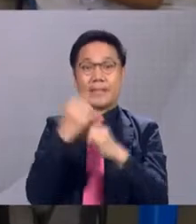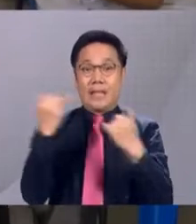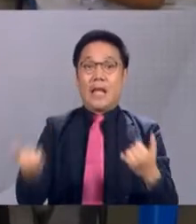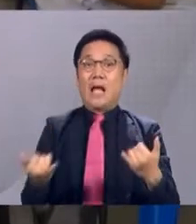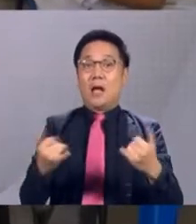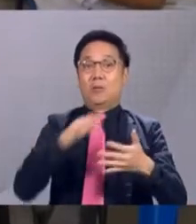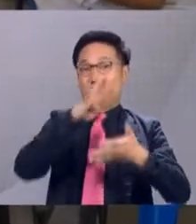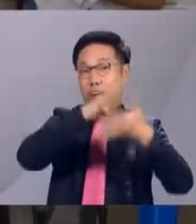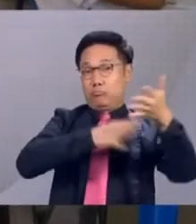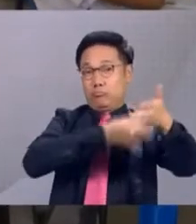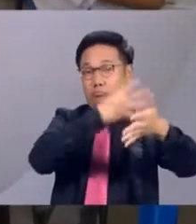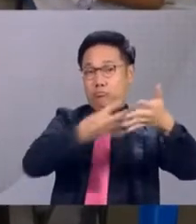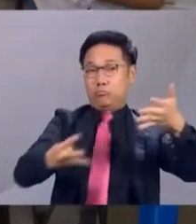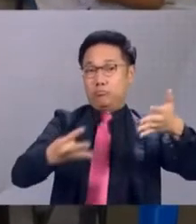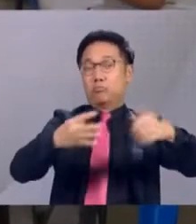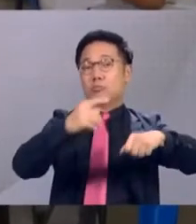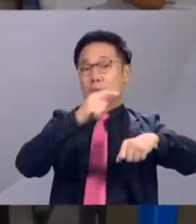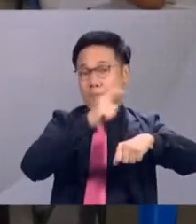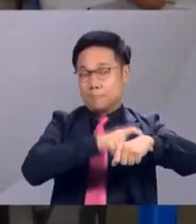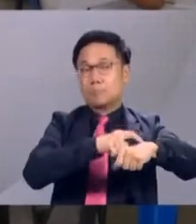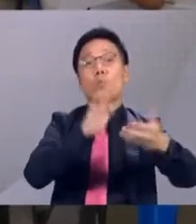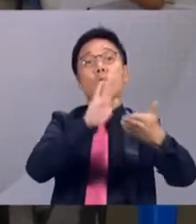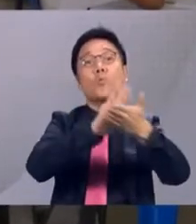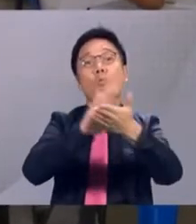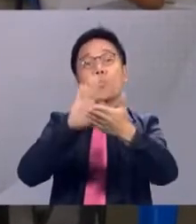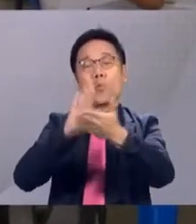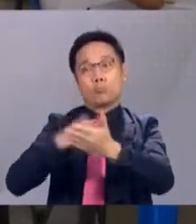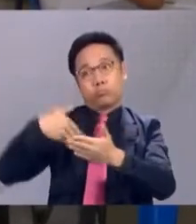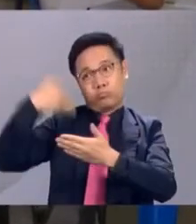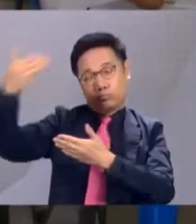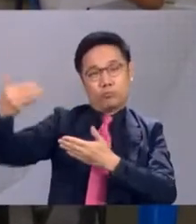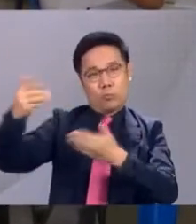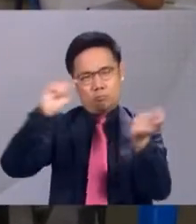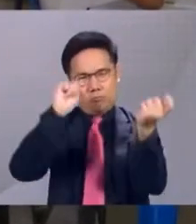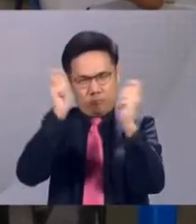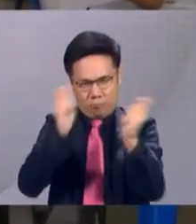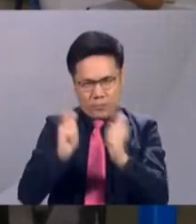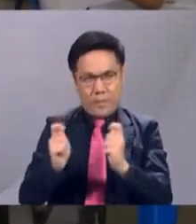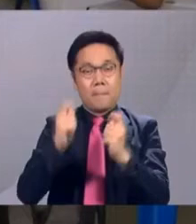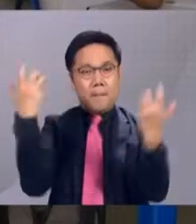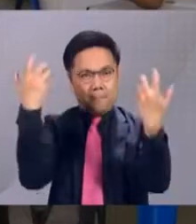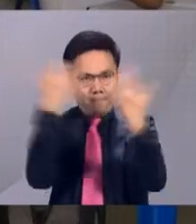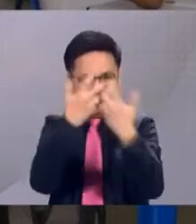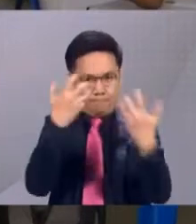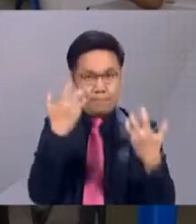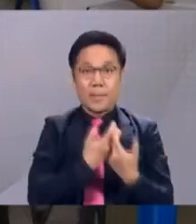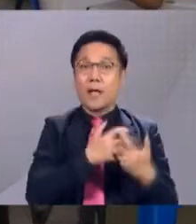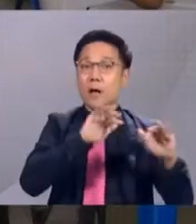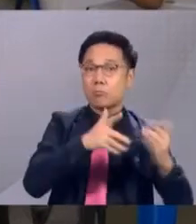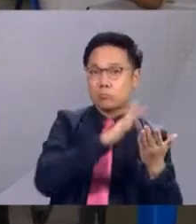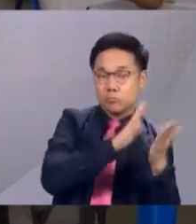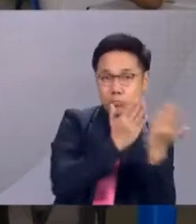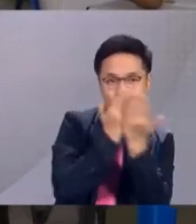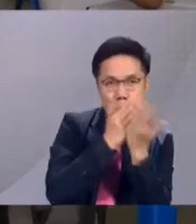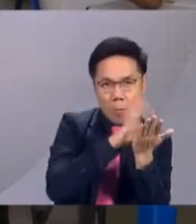tahun 2020 bagi membantu pihak sekolah membuat perancangan pengajaran dan juga pembelajaran pelajar. Farhana Azwan Ismail, RTM.